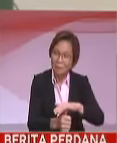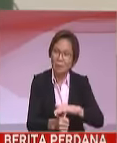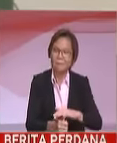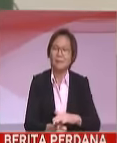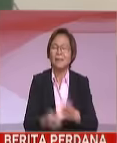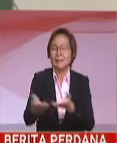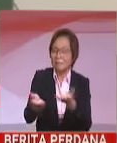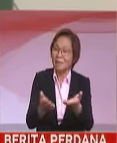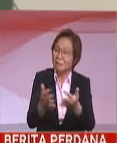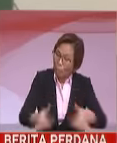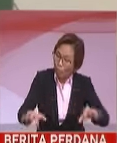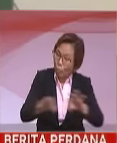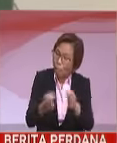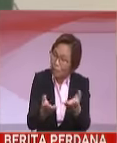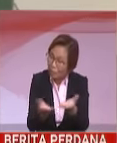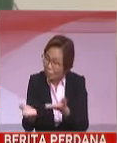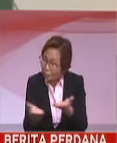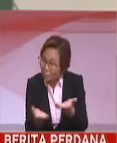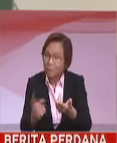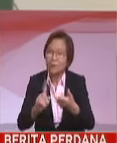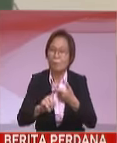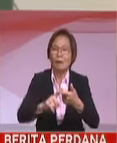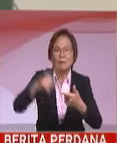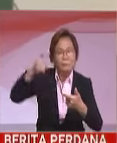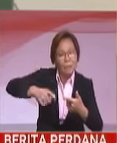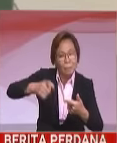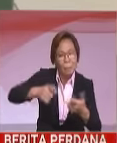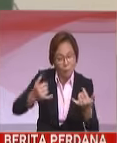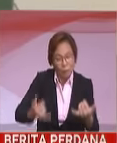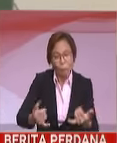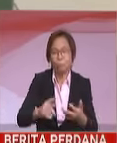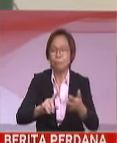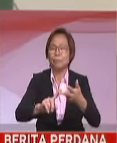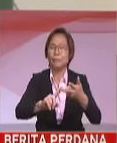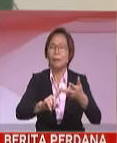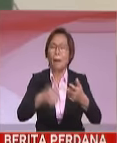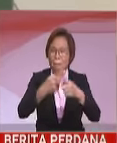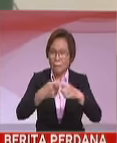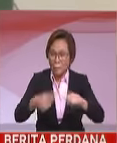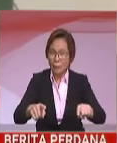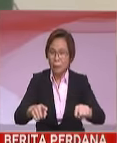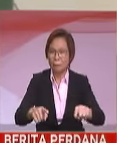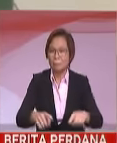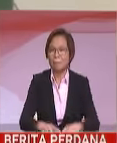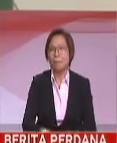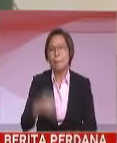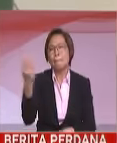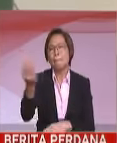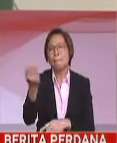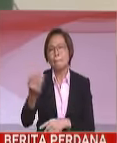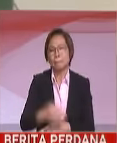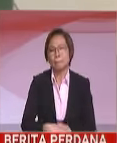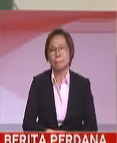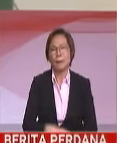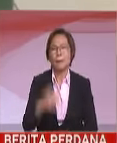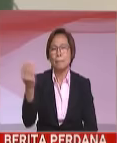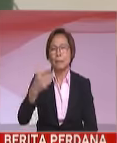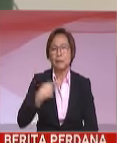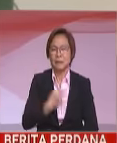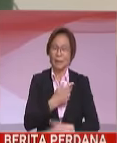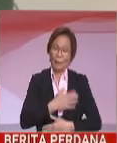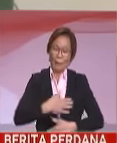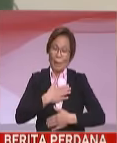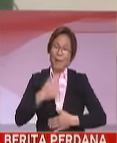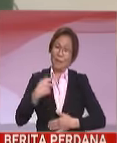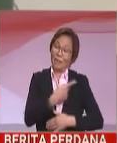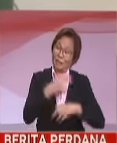essential services ataupun keperluan yang sangat diperlukan ini, tapi juga yang biasa kita nikmati, kita